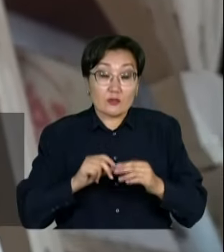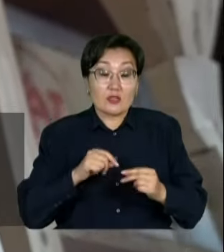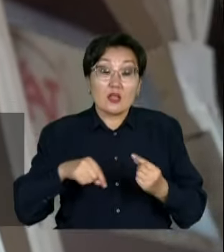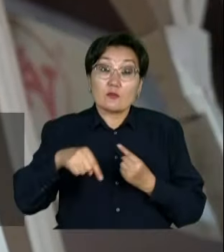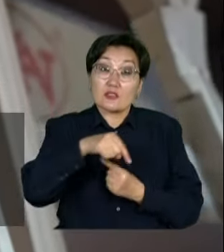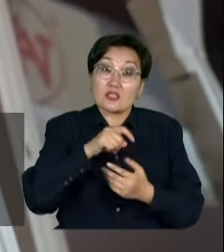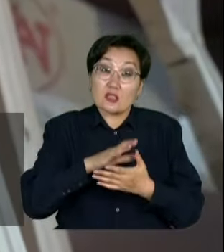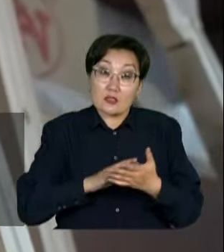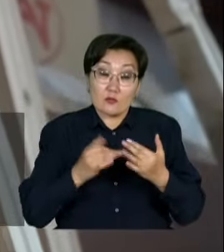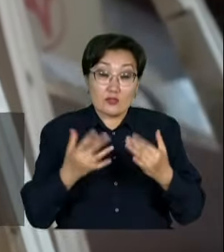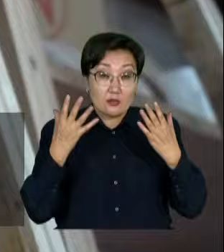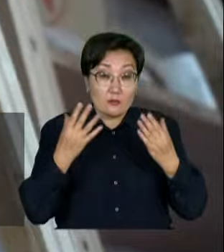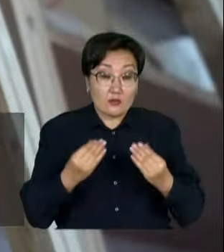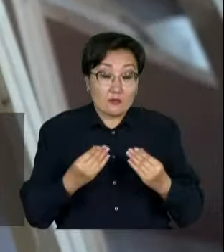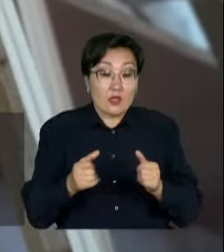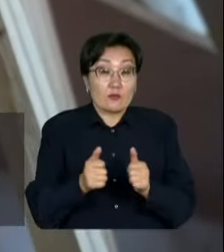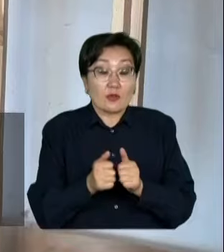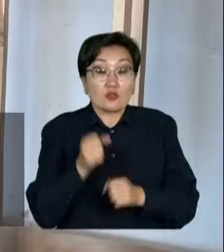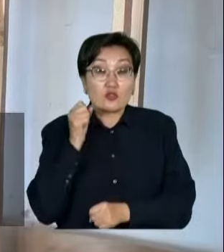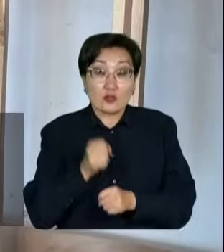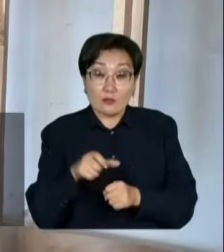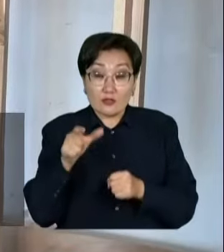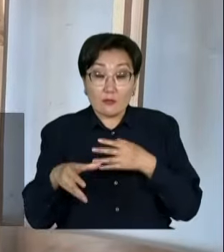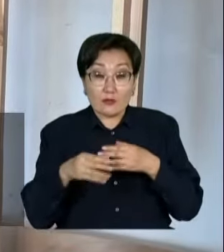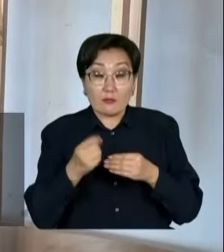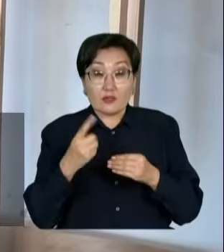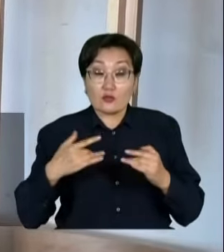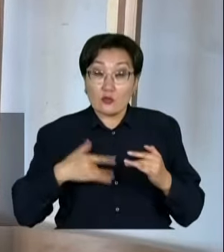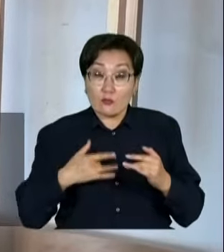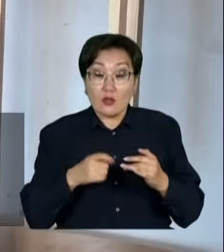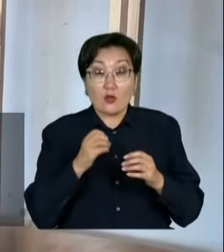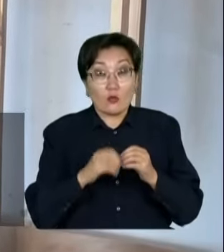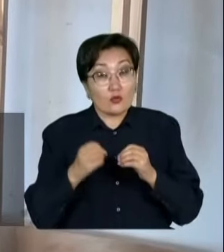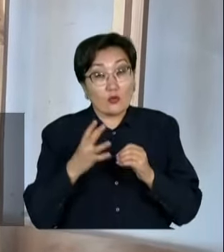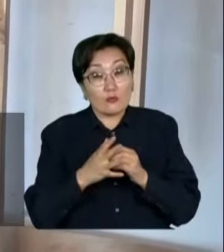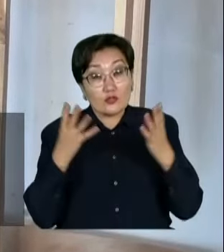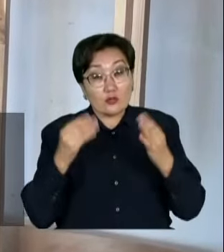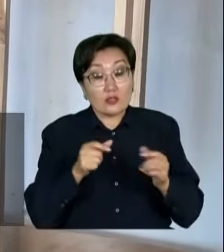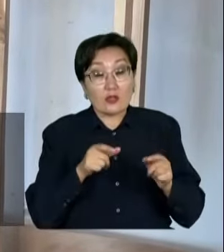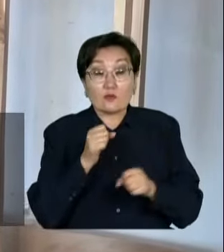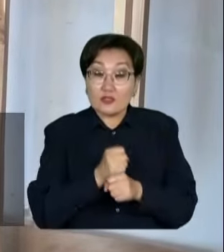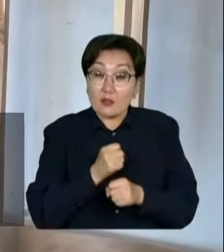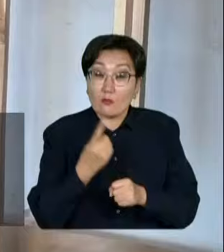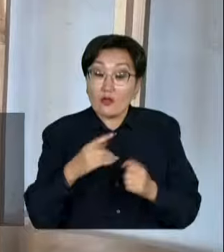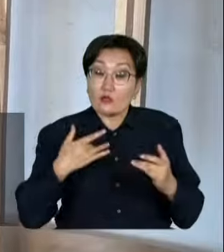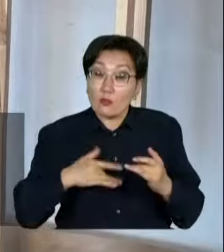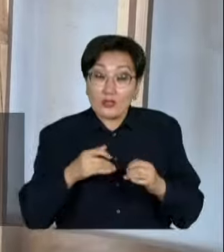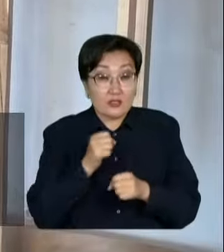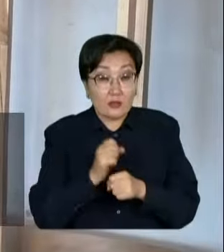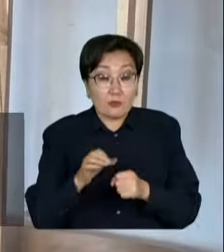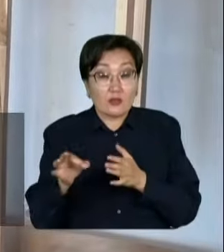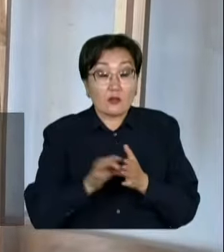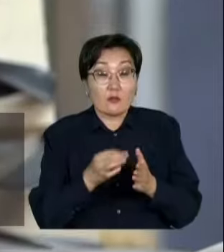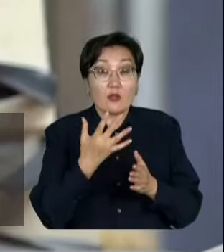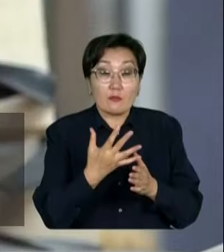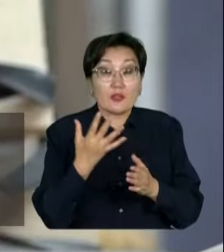кеттім. Қазіргі таңда өзім қасында бір жұмысшым бар, бір домбыра. 10-15 күнде жасалды. Бірақ біз бір домбыраны ғана алып шықпаймыз. Бірден 5